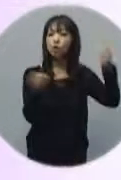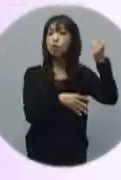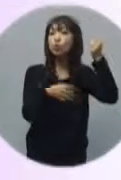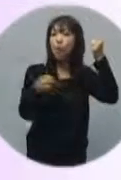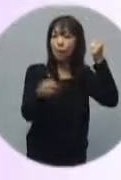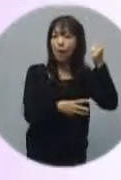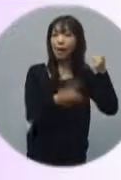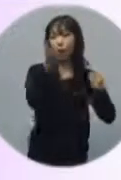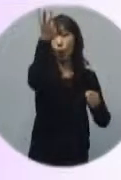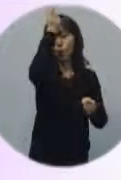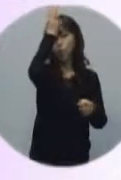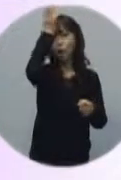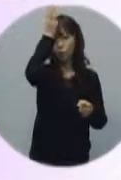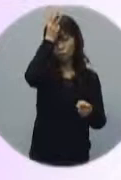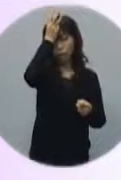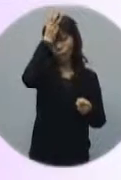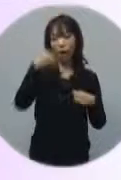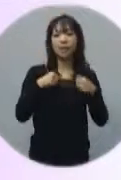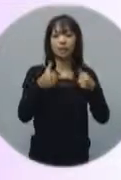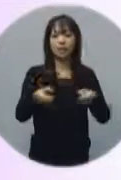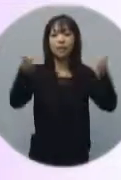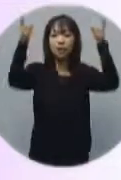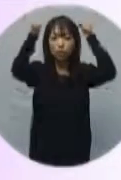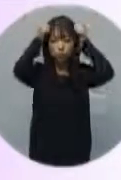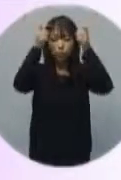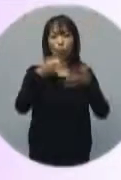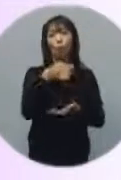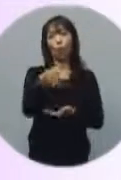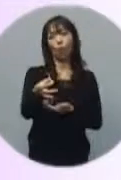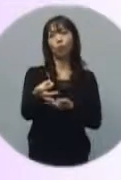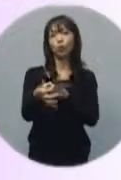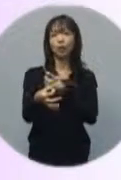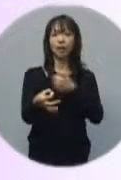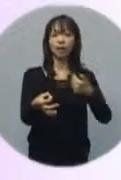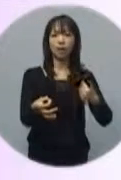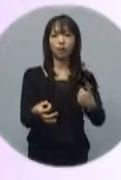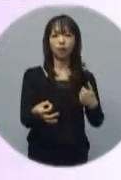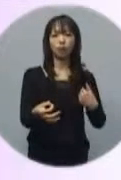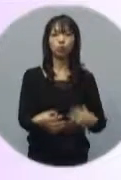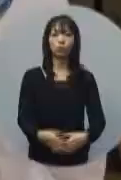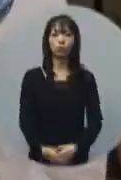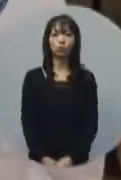またスーパーマーケットクラウンでは茅ヶ崎牛を購入いただけます。